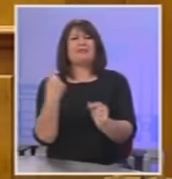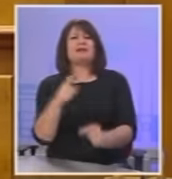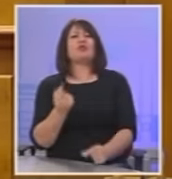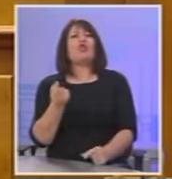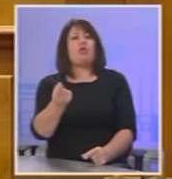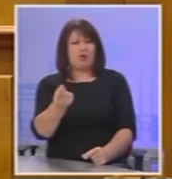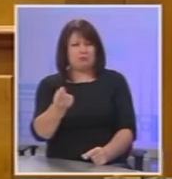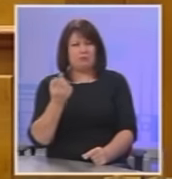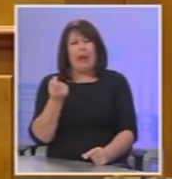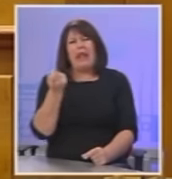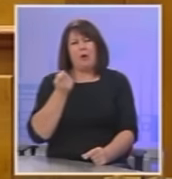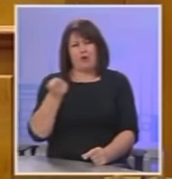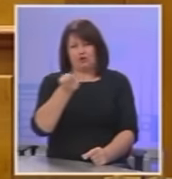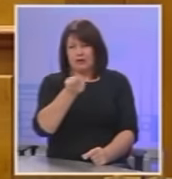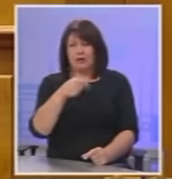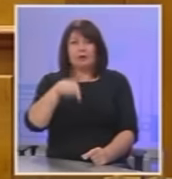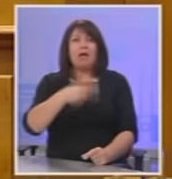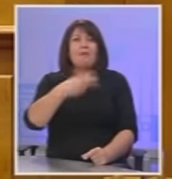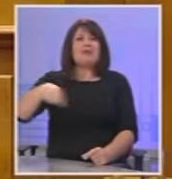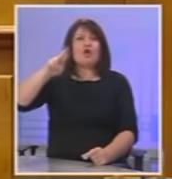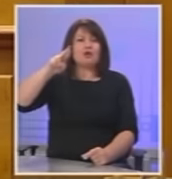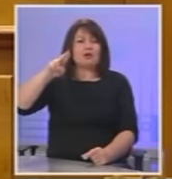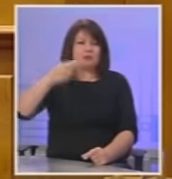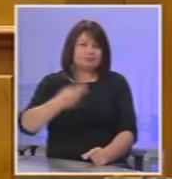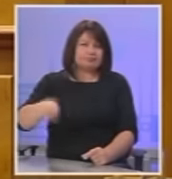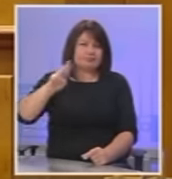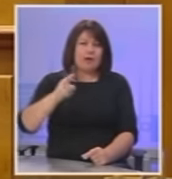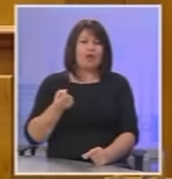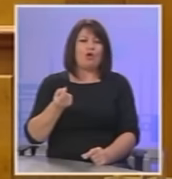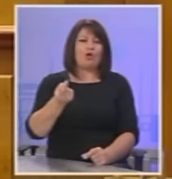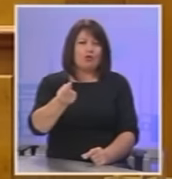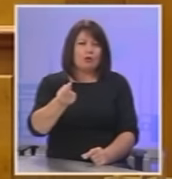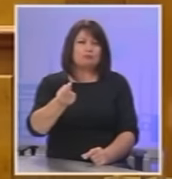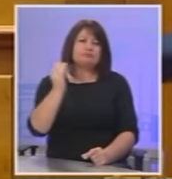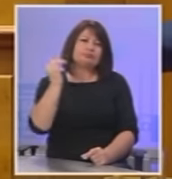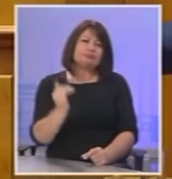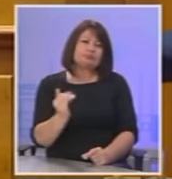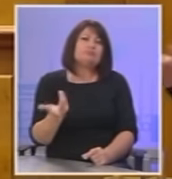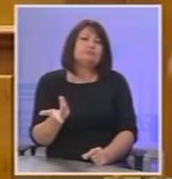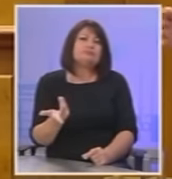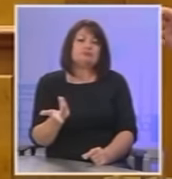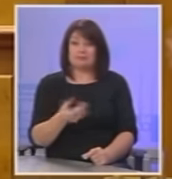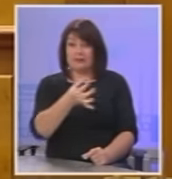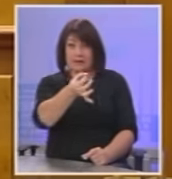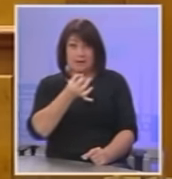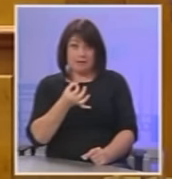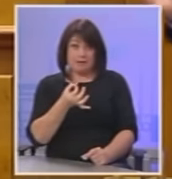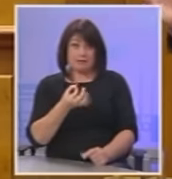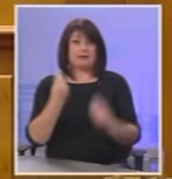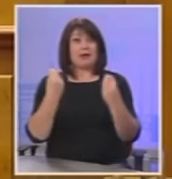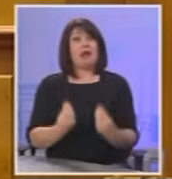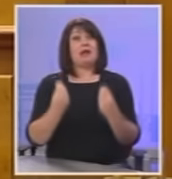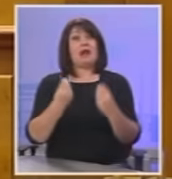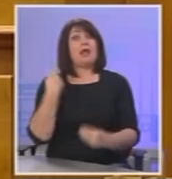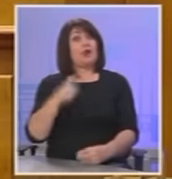δόσεων, οι οποίοι θα δουν να αυξάνεται το επιτόκιο, να μειώνονται οι μηνιαίες δόσεις της ρύθμισής τους. Εσείς μας είχατε πει πόσο καλή θα είναι αυτή